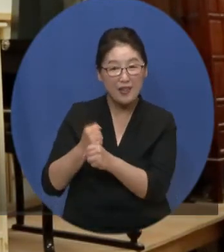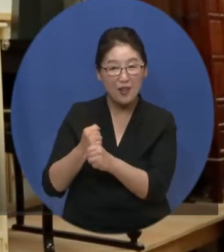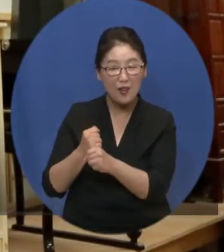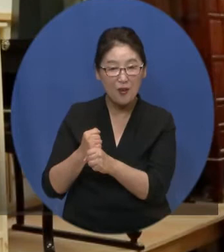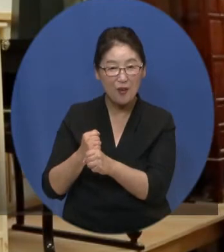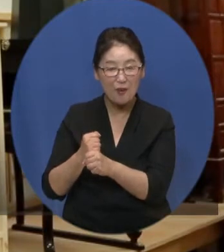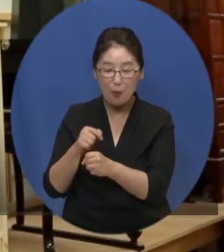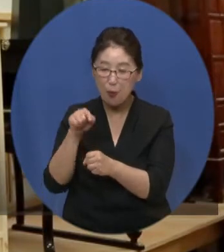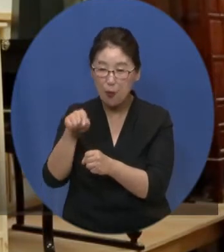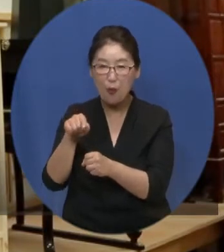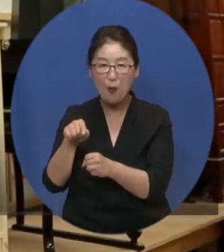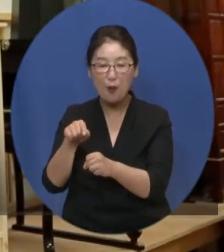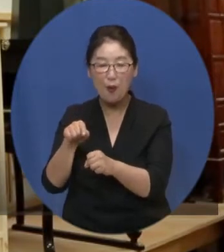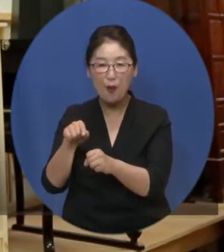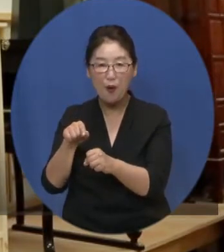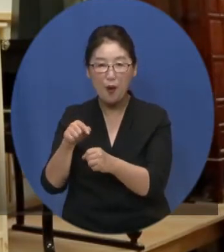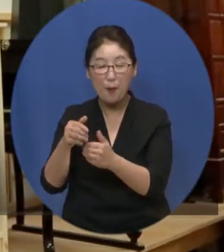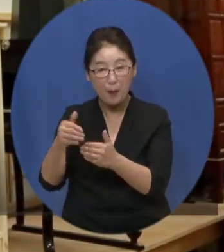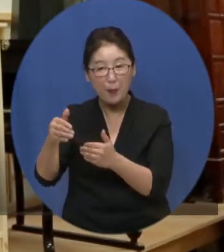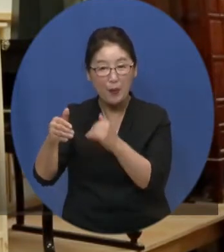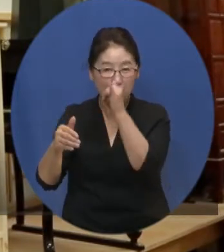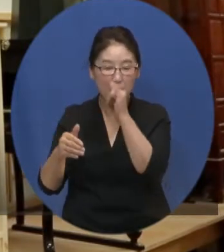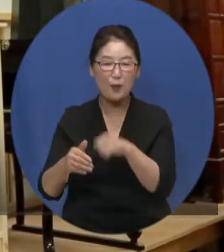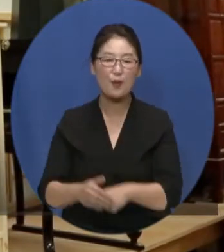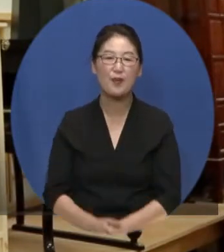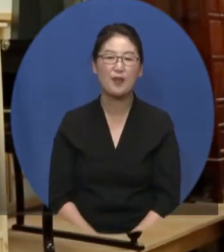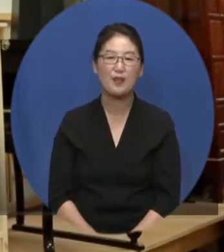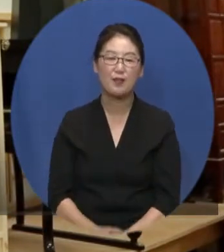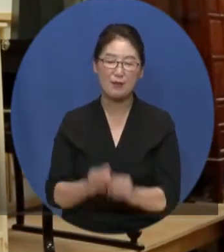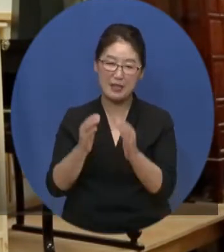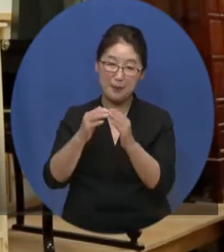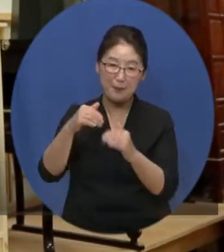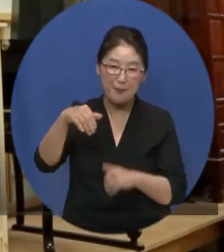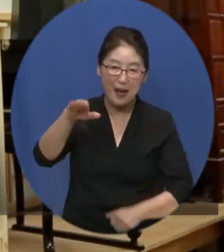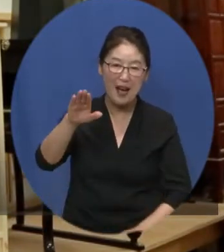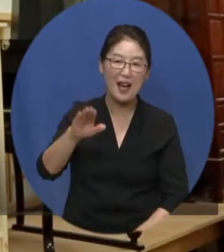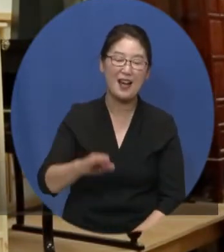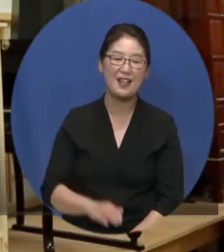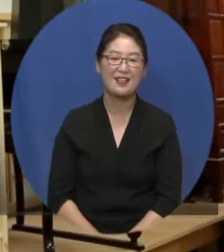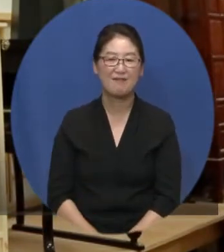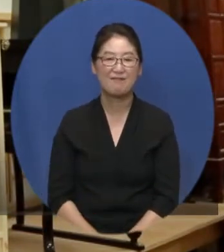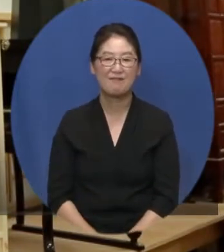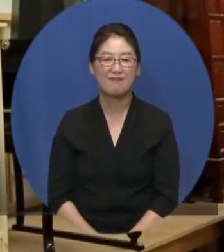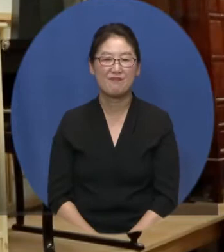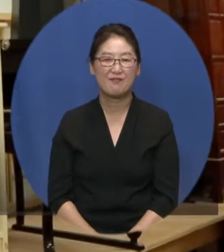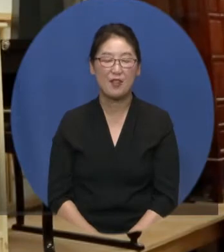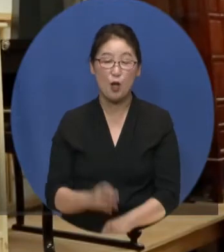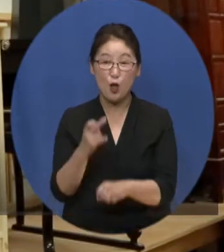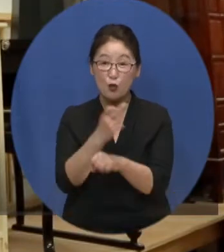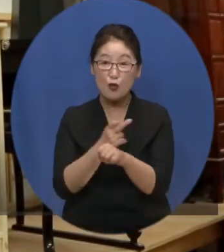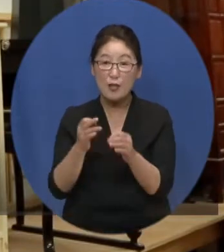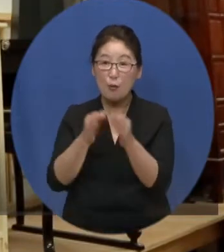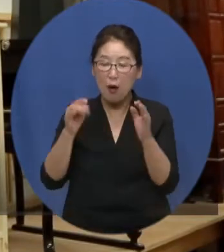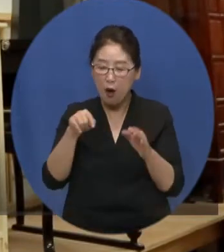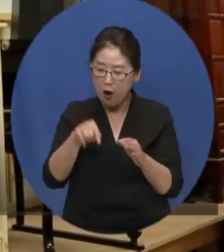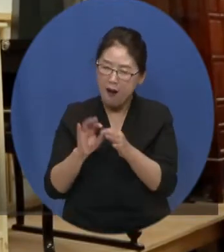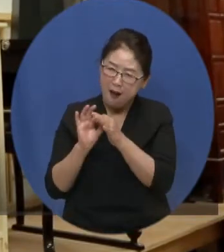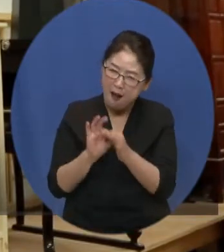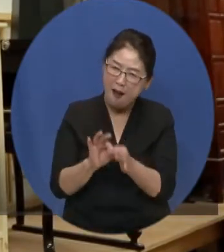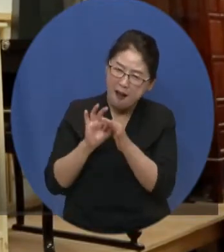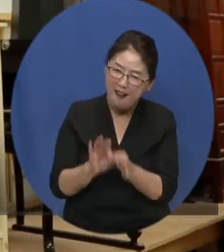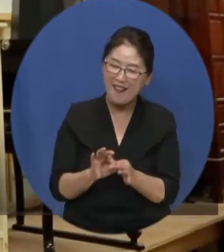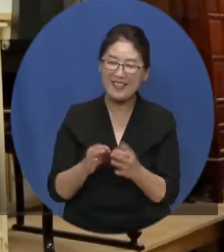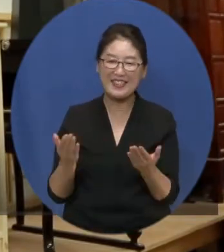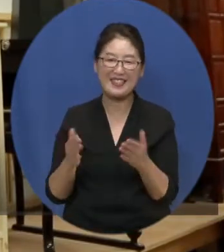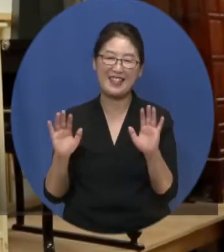있으며 그런거 작업 좀 하고 그리고 집에 들어가서 그렇게 있는 거지 뭐 12시간 있으며 뭐하나 뭐 그